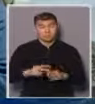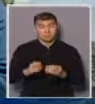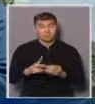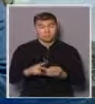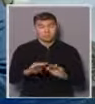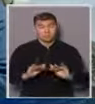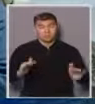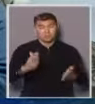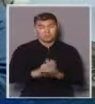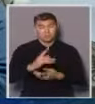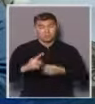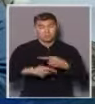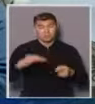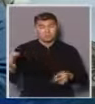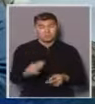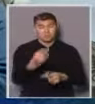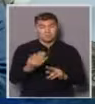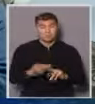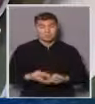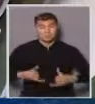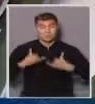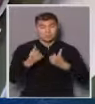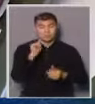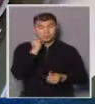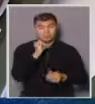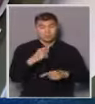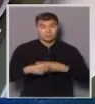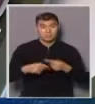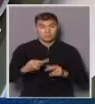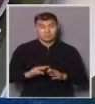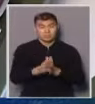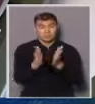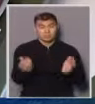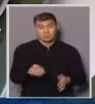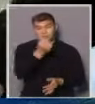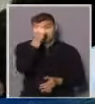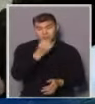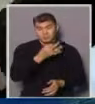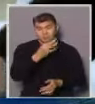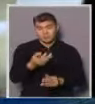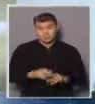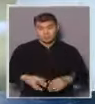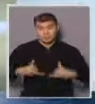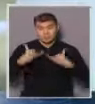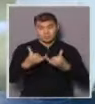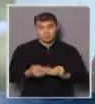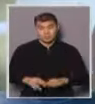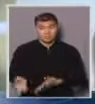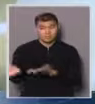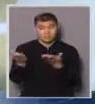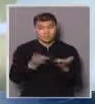құрсақ көтеріп, ұрпағының қызығына бөленген ардақты әже ұйымдастырушыларға дән разы. Құрметті